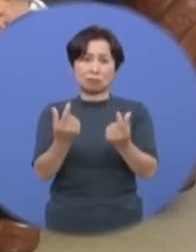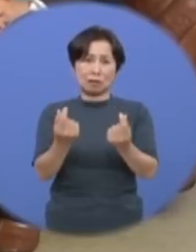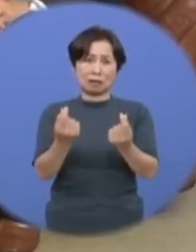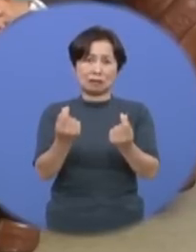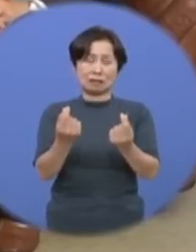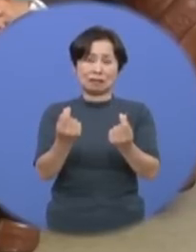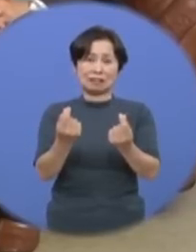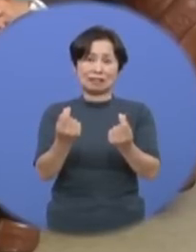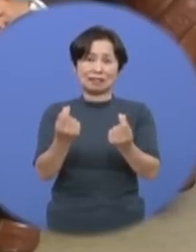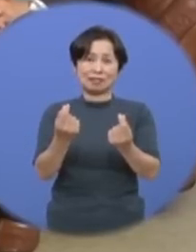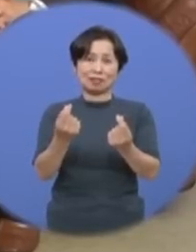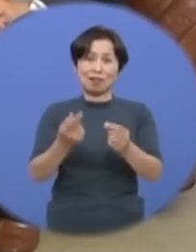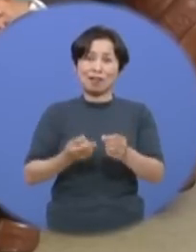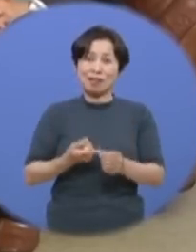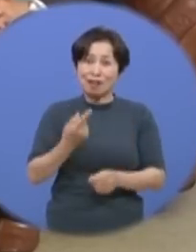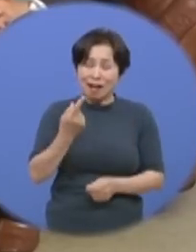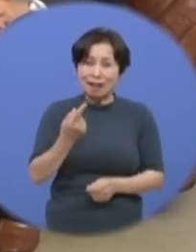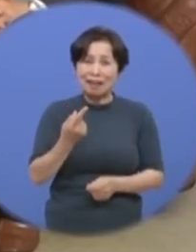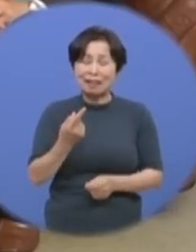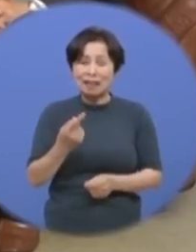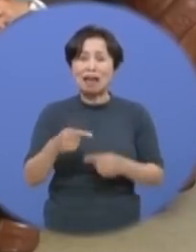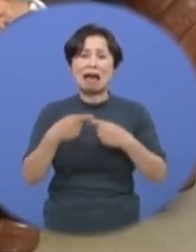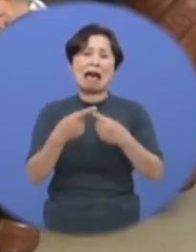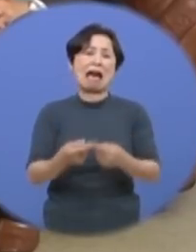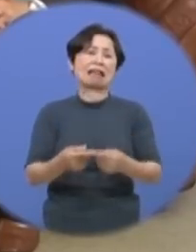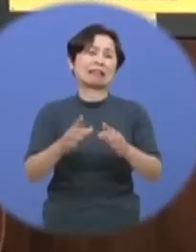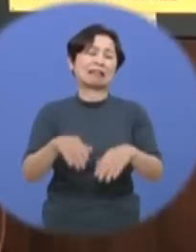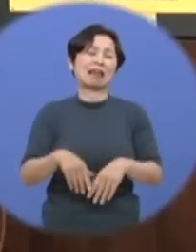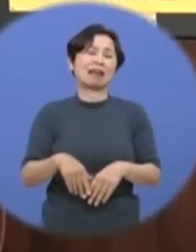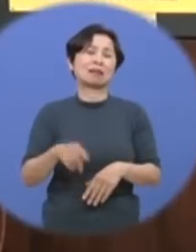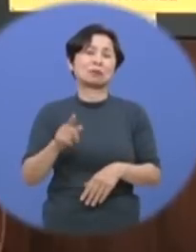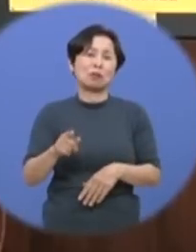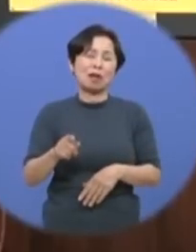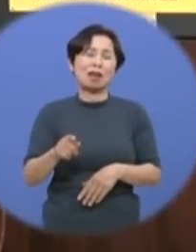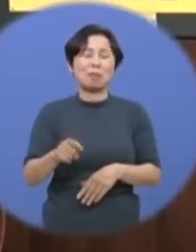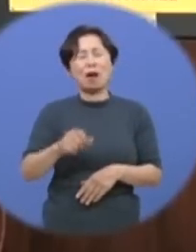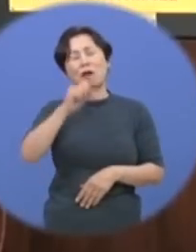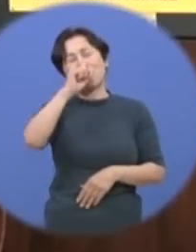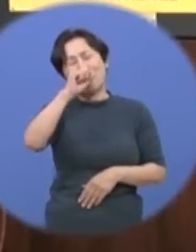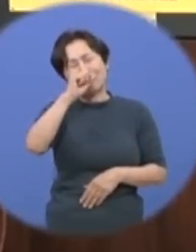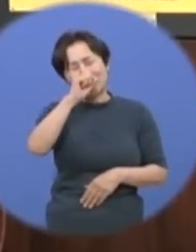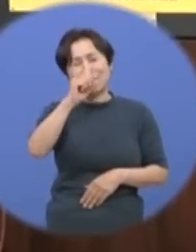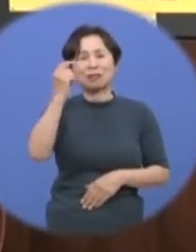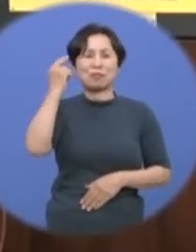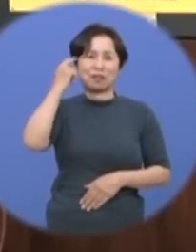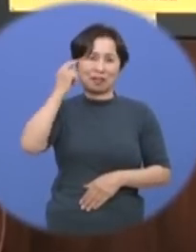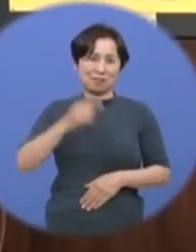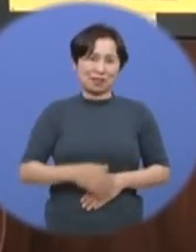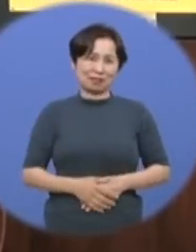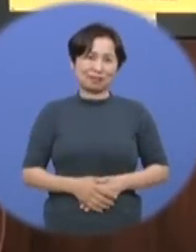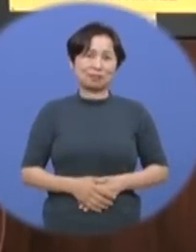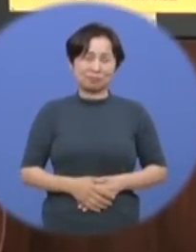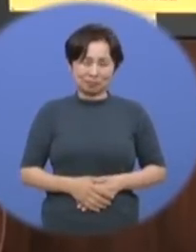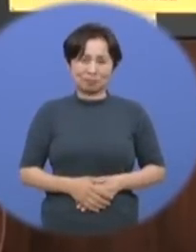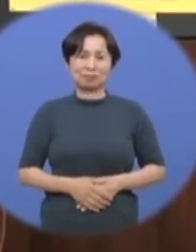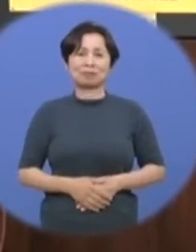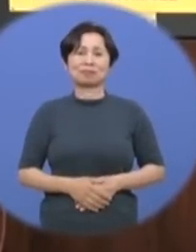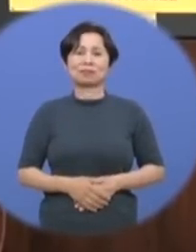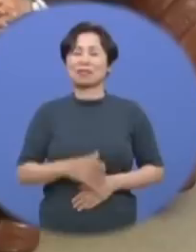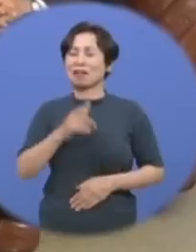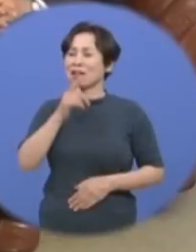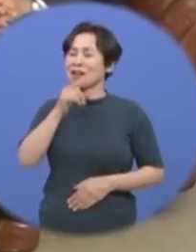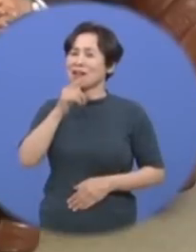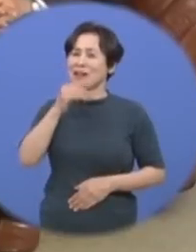んだったんですけどねはいそれがなかったら今はないんでね8はめてくれたらと思っていましたねたんです